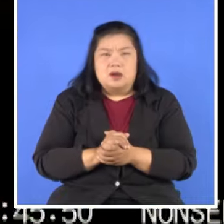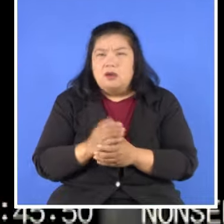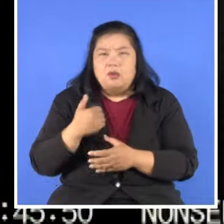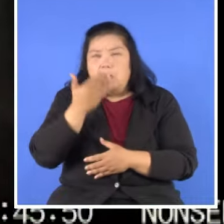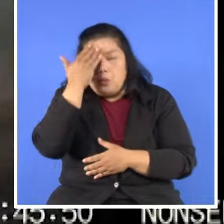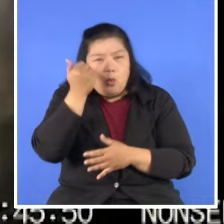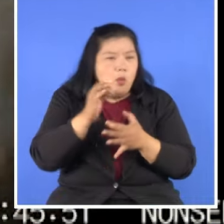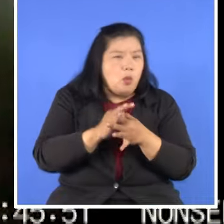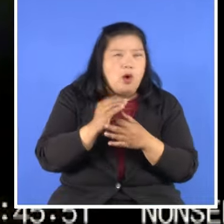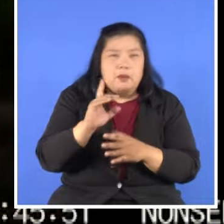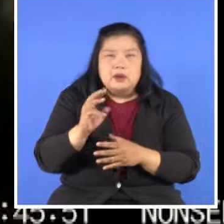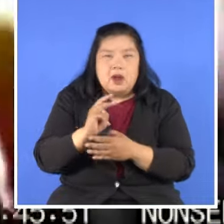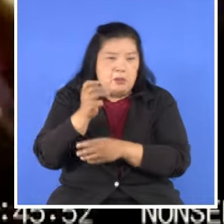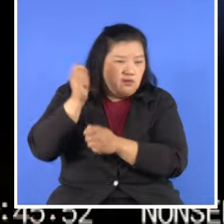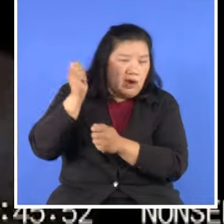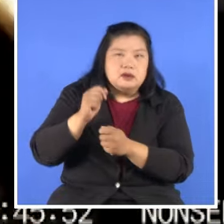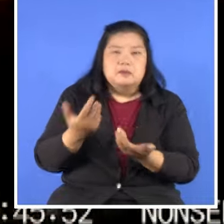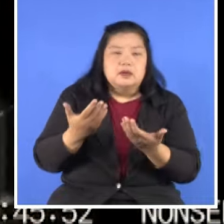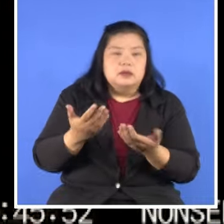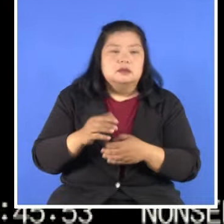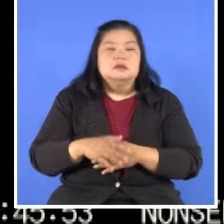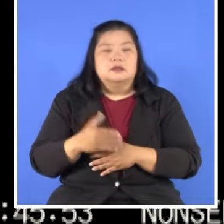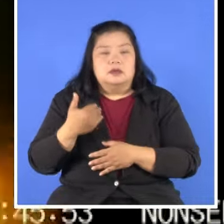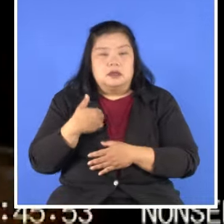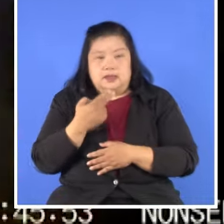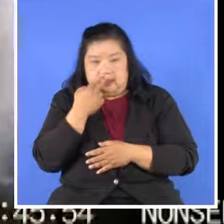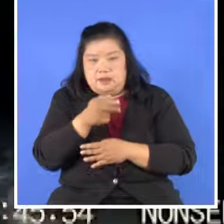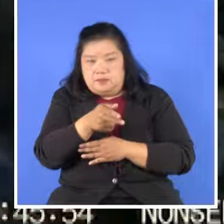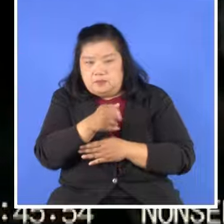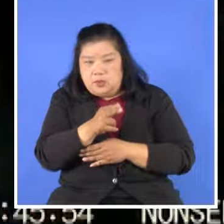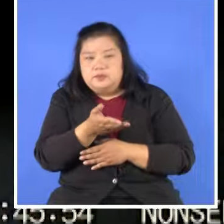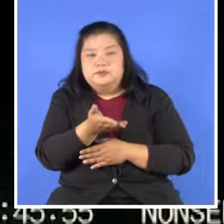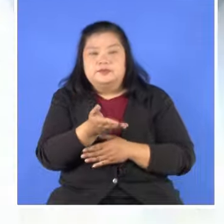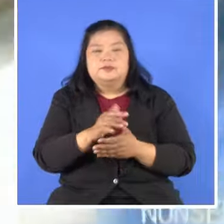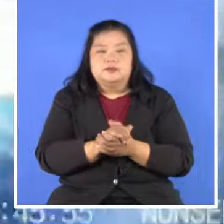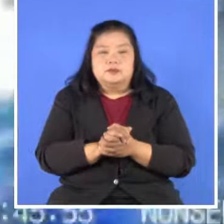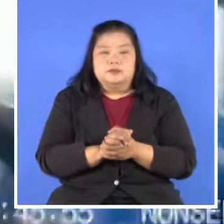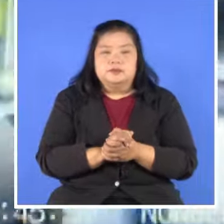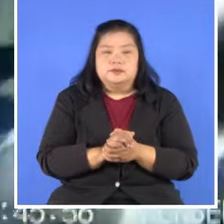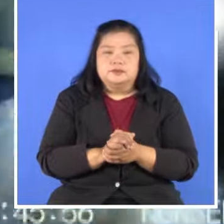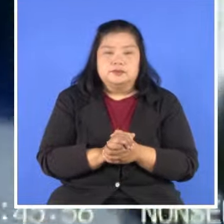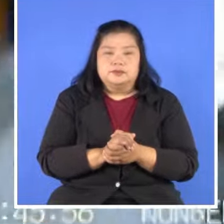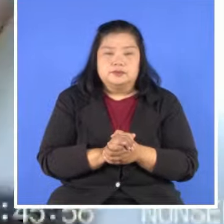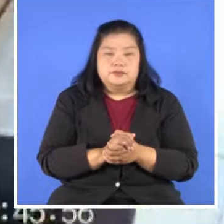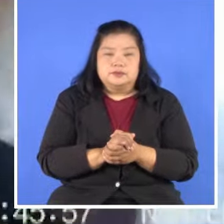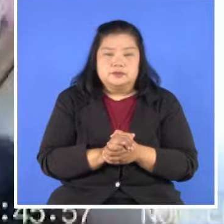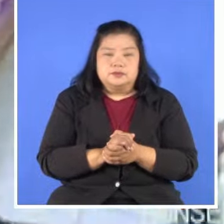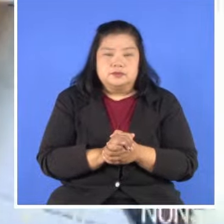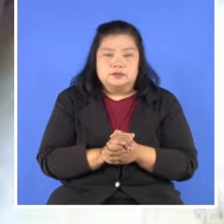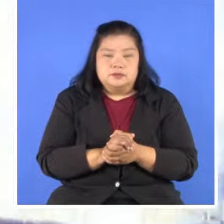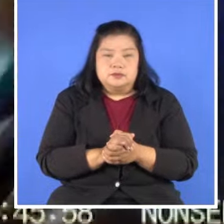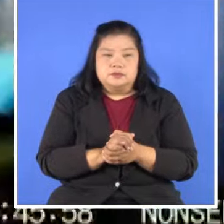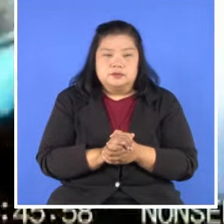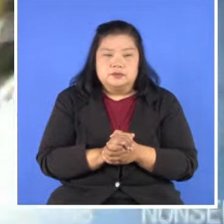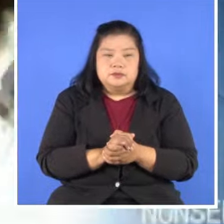มาถึงเนี่ยกว่าจะคุมตัวได้ต้องเอาปืนไฟฟ้ายิงไปที่นายภาคภูมินะครับเข้าไปตรวจสอบทรัพย์สินข้างในบ้